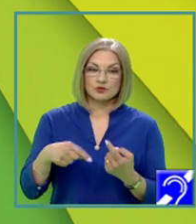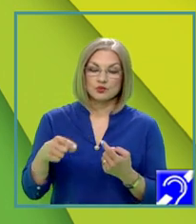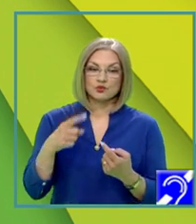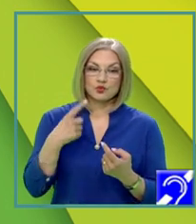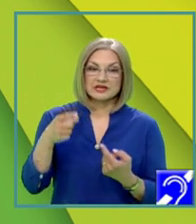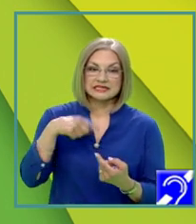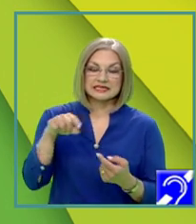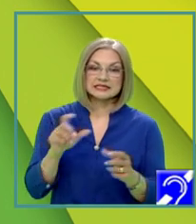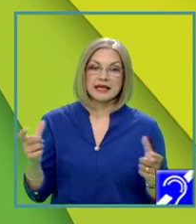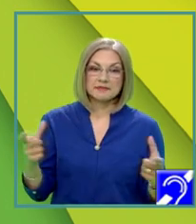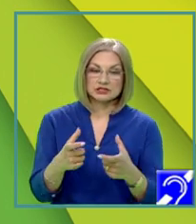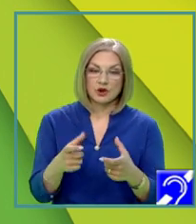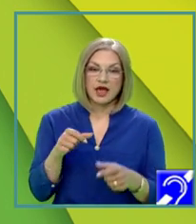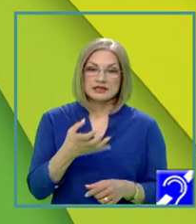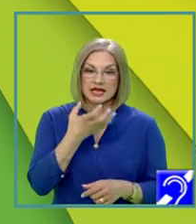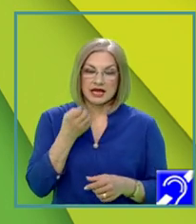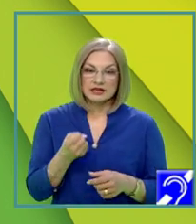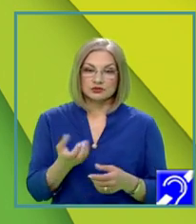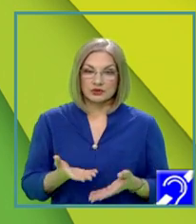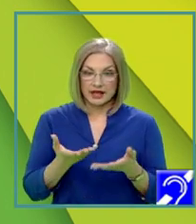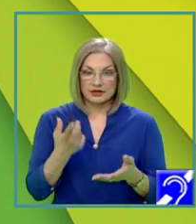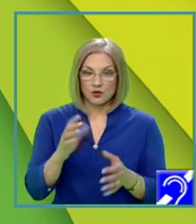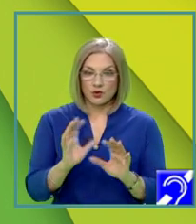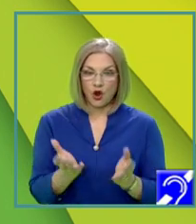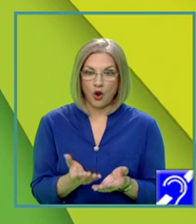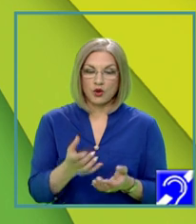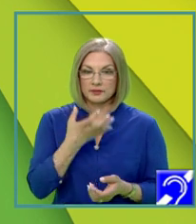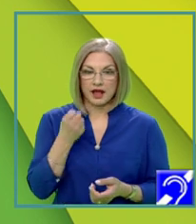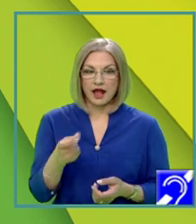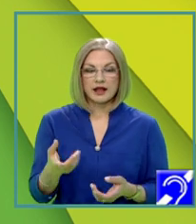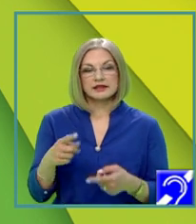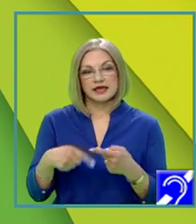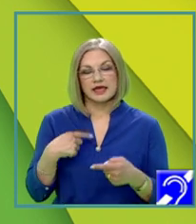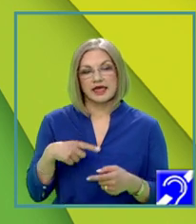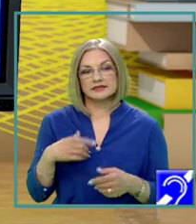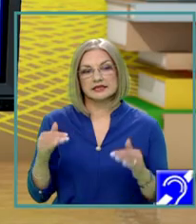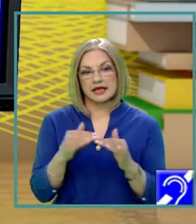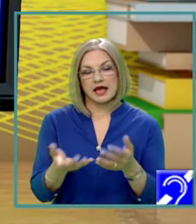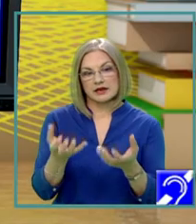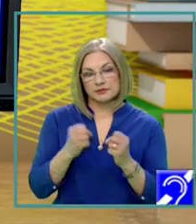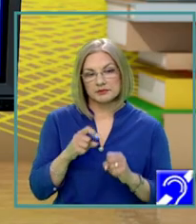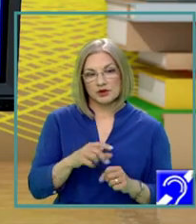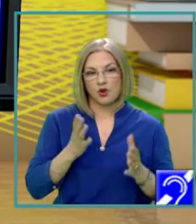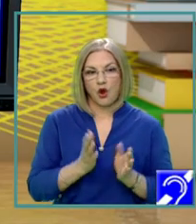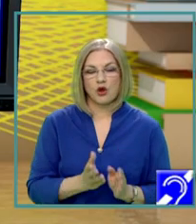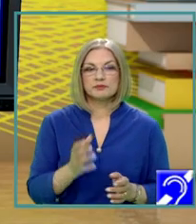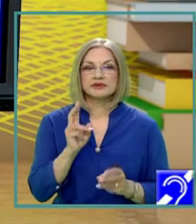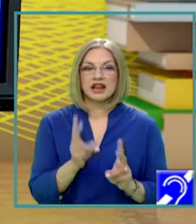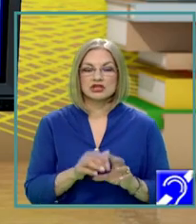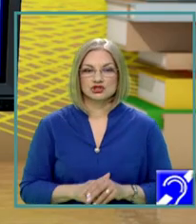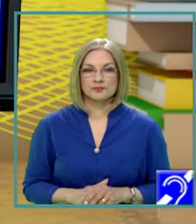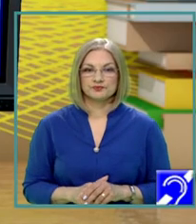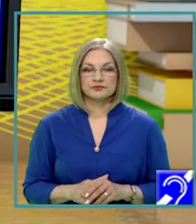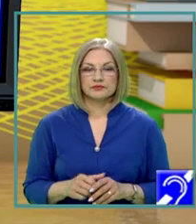și așa cum bine știm căldura cedată de un corp cult este egală cu căldura primită de un corp rece de la aceste informații pornim și